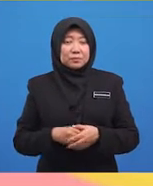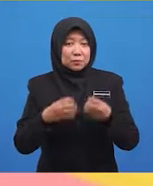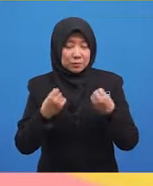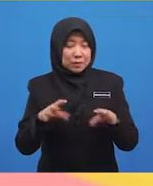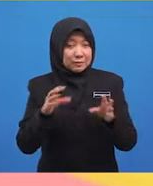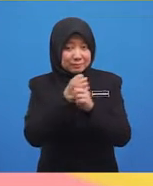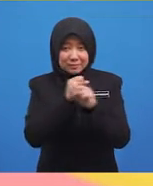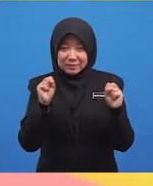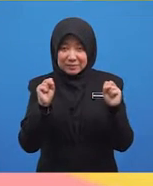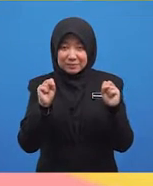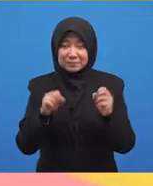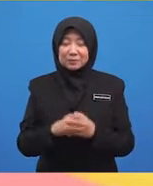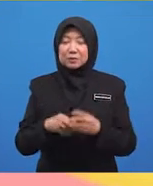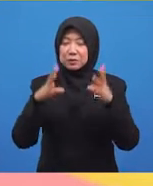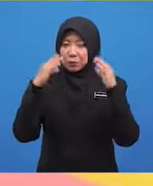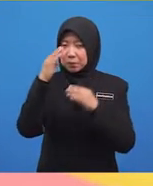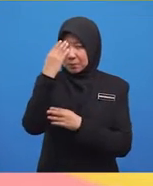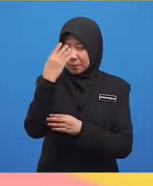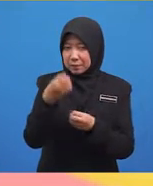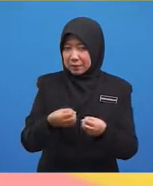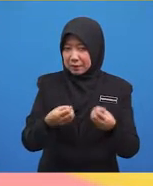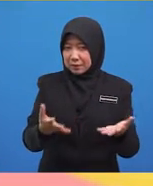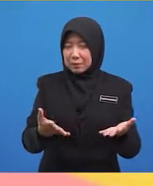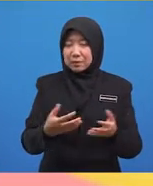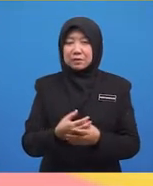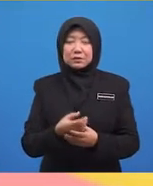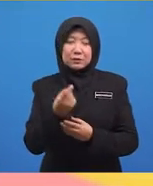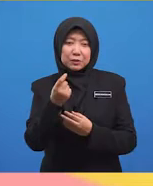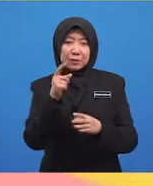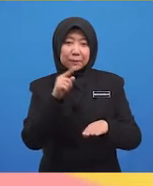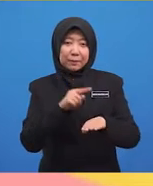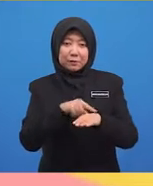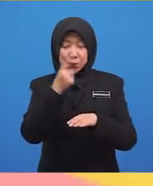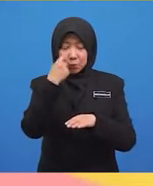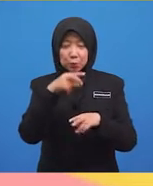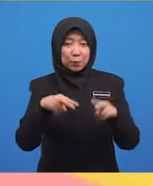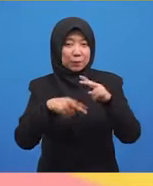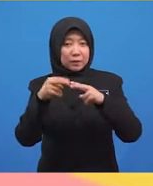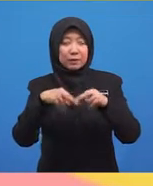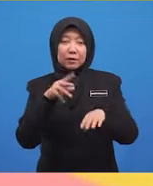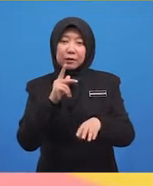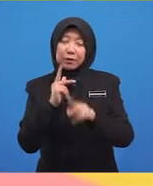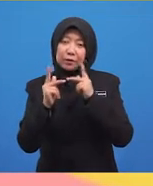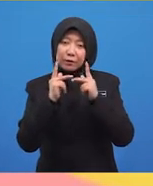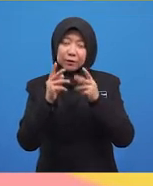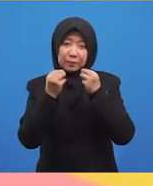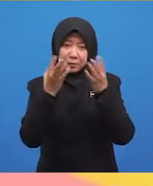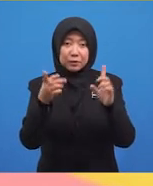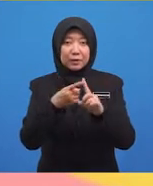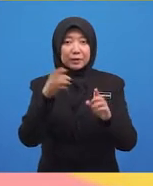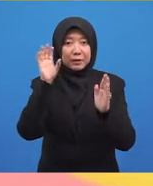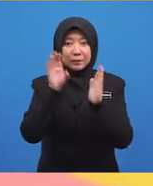Sudahkah kamu bersedia? Cikgu beri sedikit masa untuk kamu bina kata majmuk daripada gambar-gambar